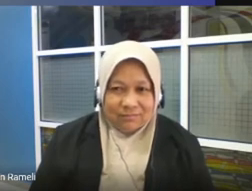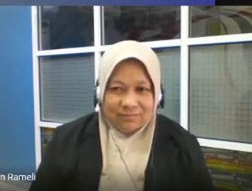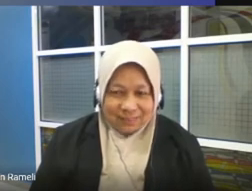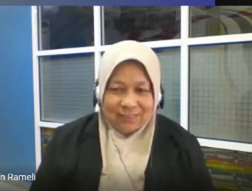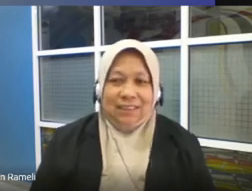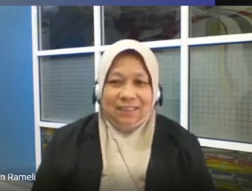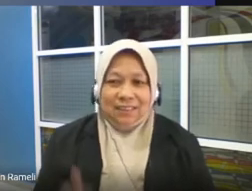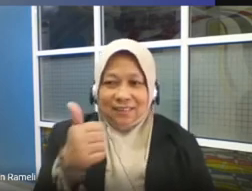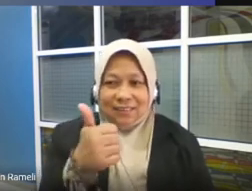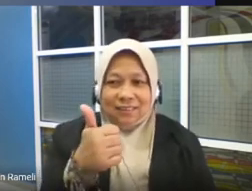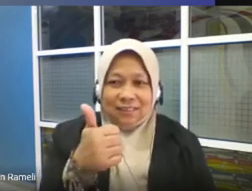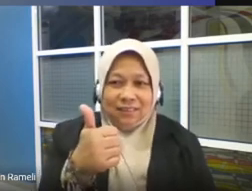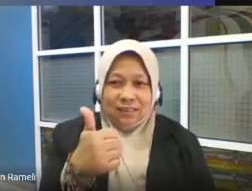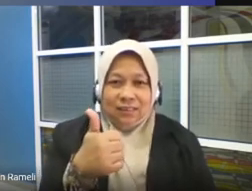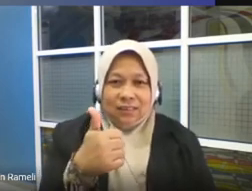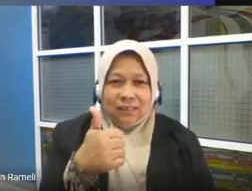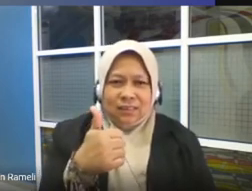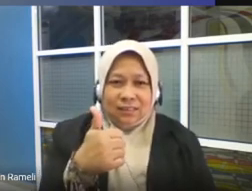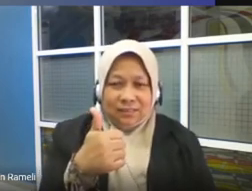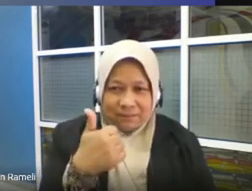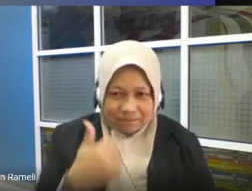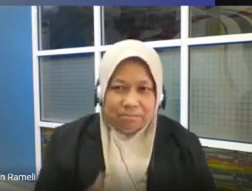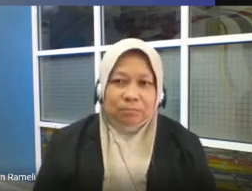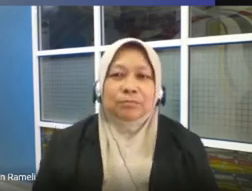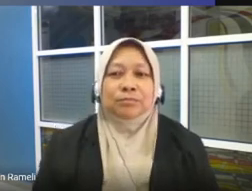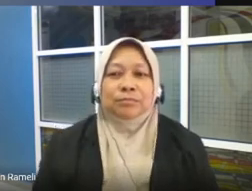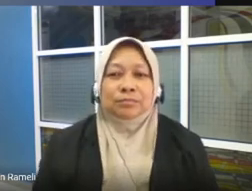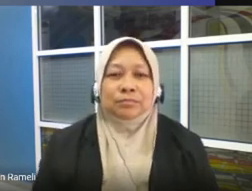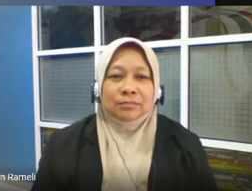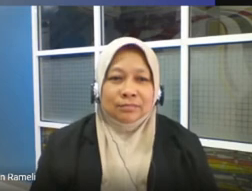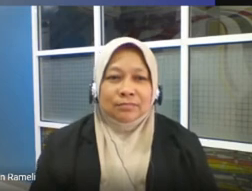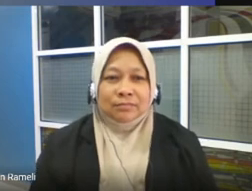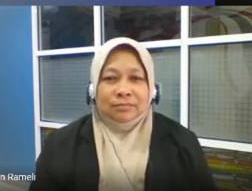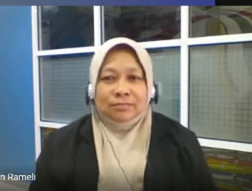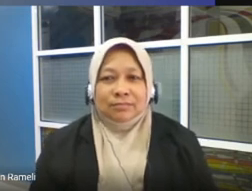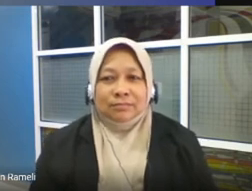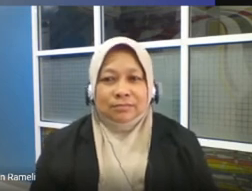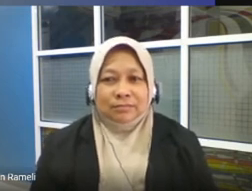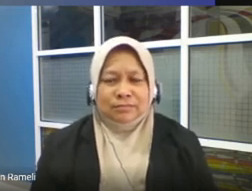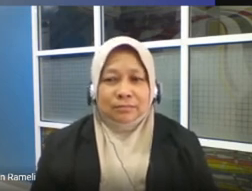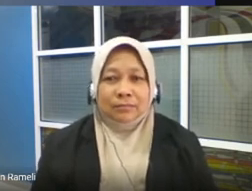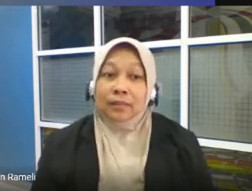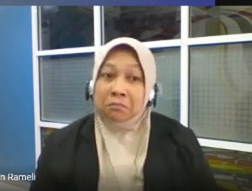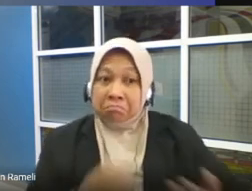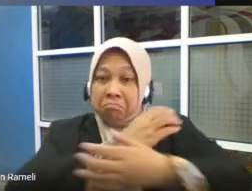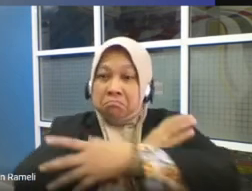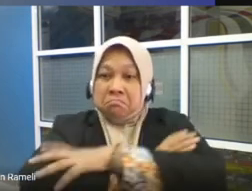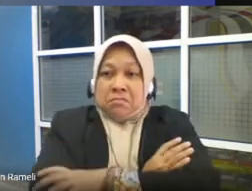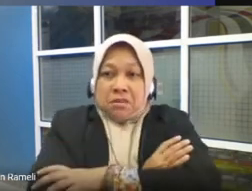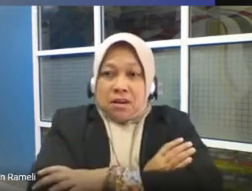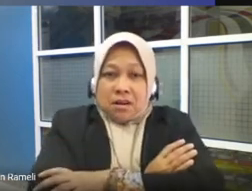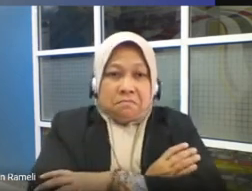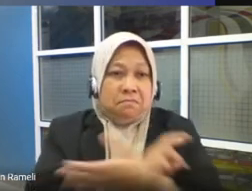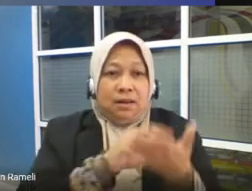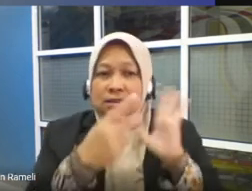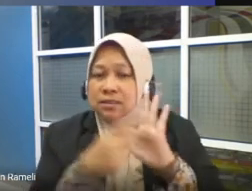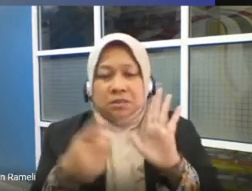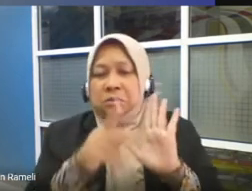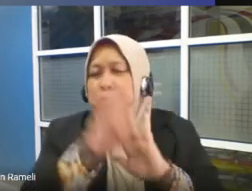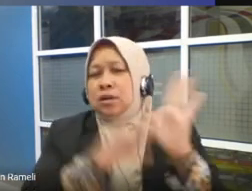apa? Okay, tangan sedang cross. Okay, tangan sedang cross ni maksudnya bahasa tubuh badan yang